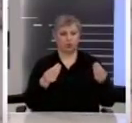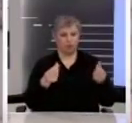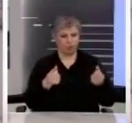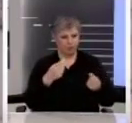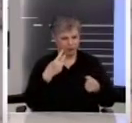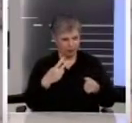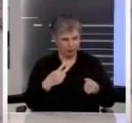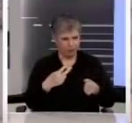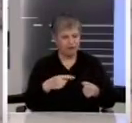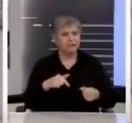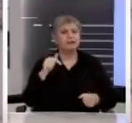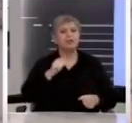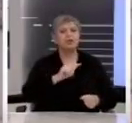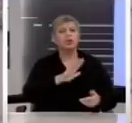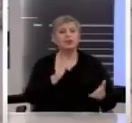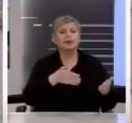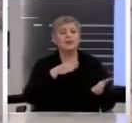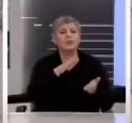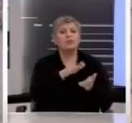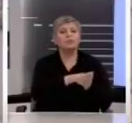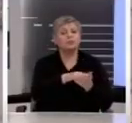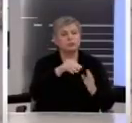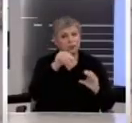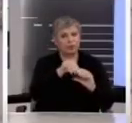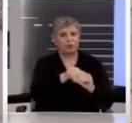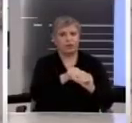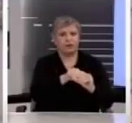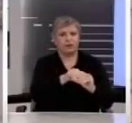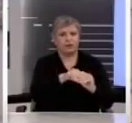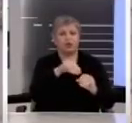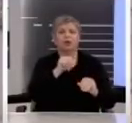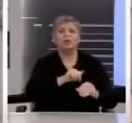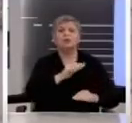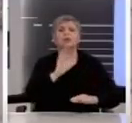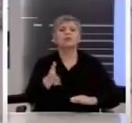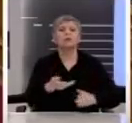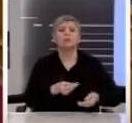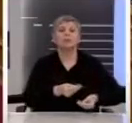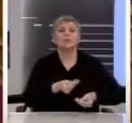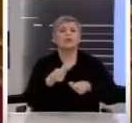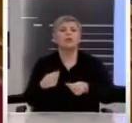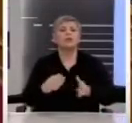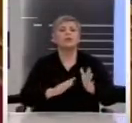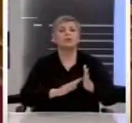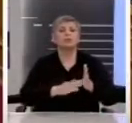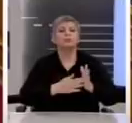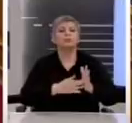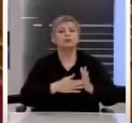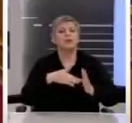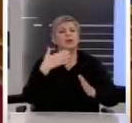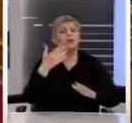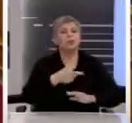Η τύχη είναι ότι θα μπουν σε ένα φάκελο και θα πάνε στην νομοθετική, στη Γενική Διευθύντρια